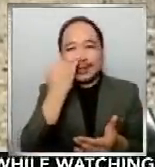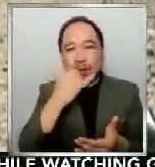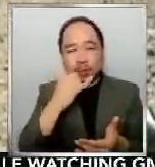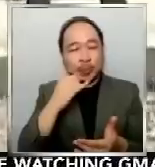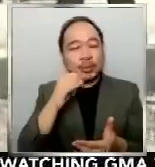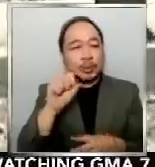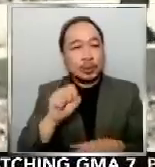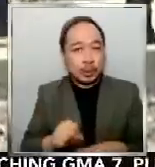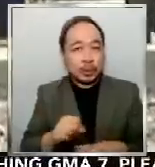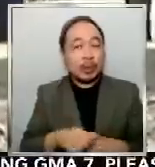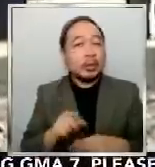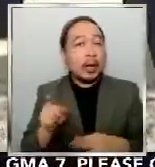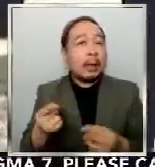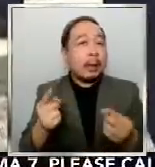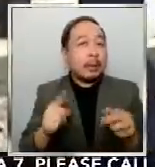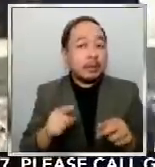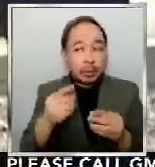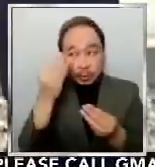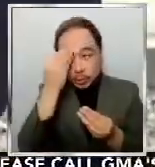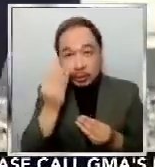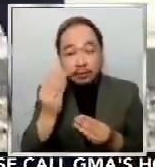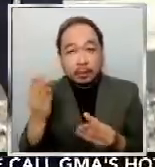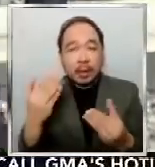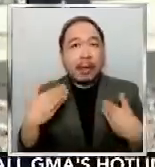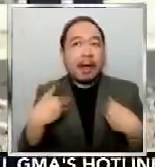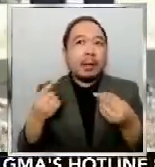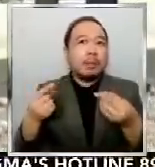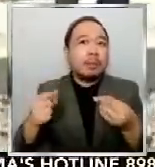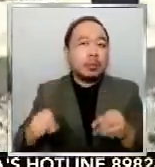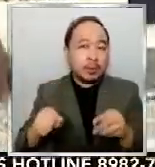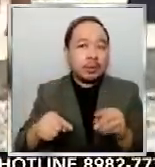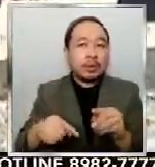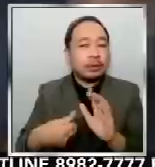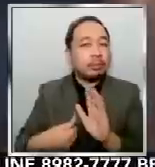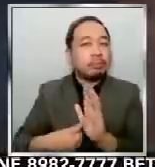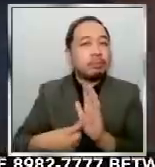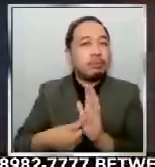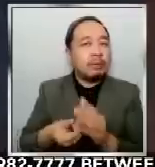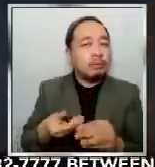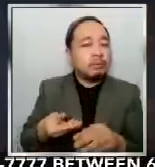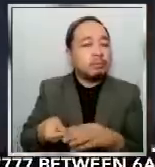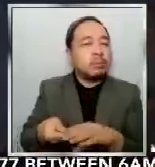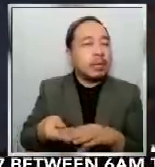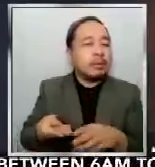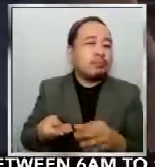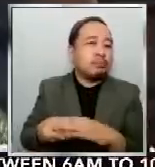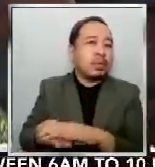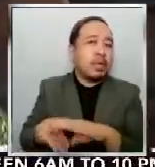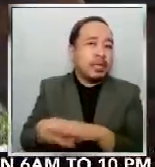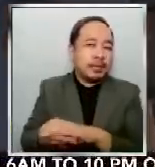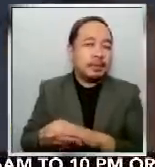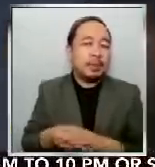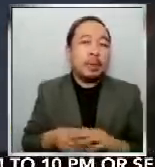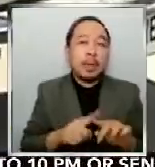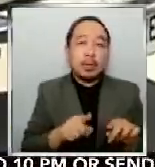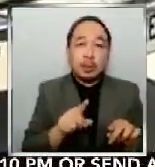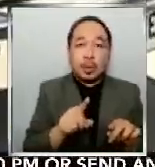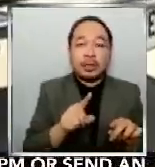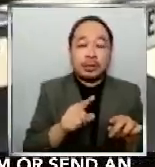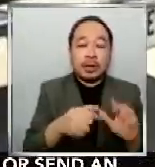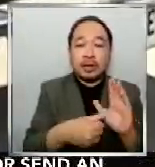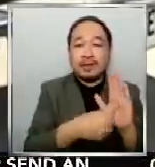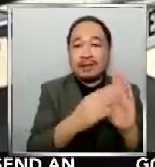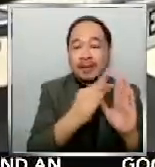matapos makatanggap ng impormasyong may nangyayaring vote buying doon. Pero ayon sa isang mayoral candidate, nagkaroon ng tensyon ng may bodyguard